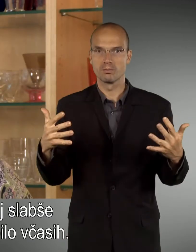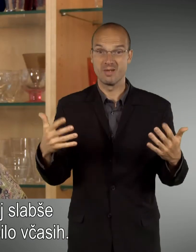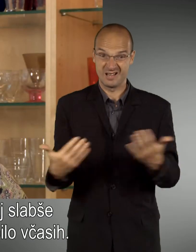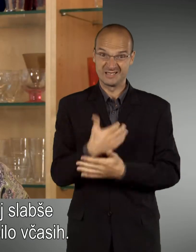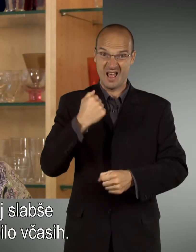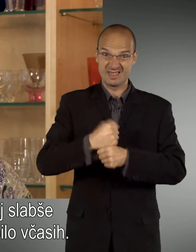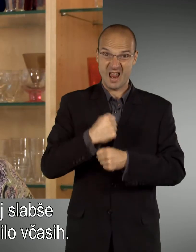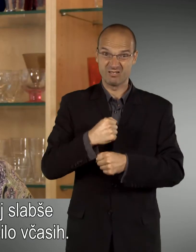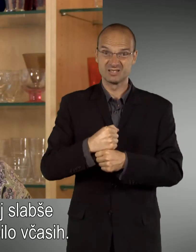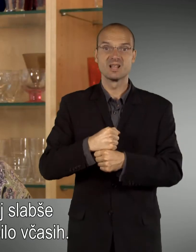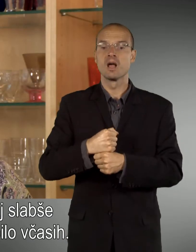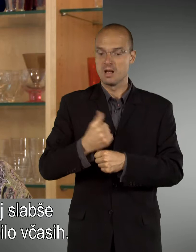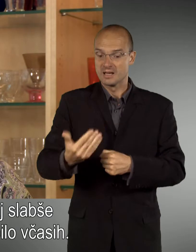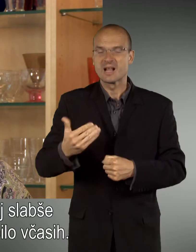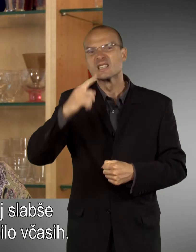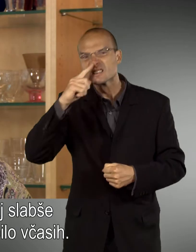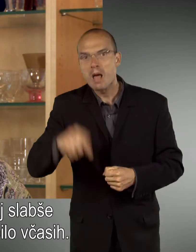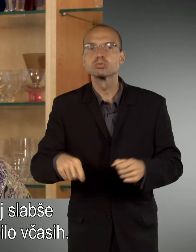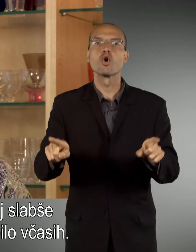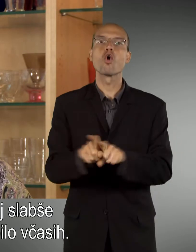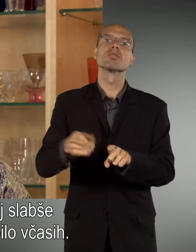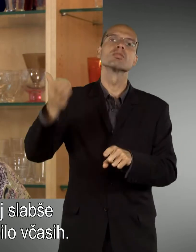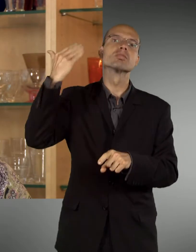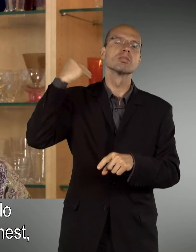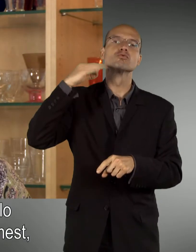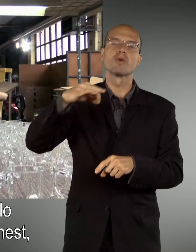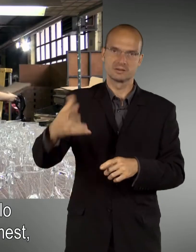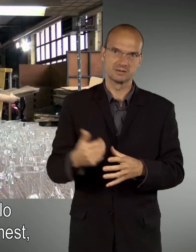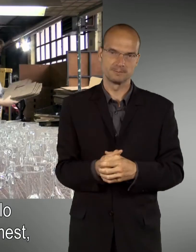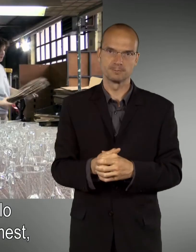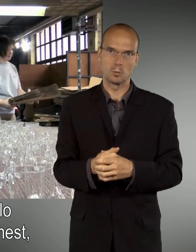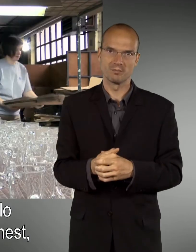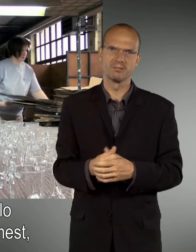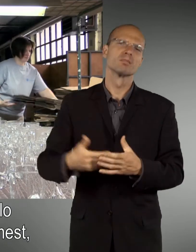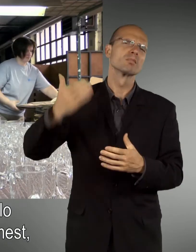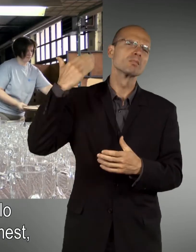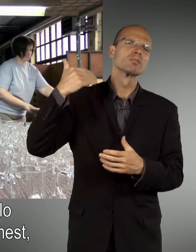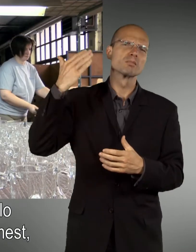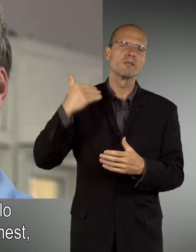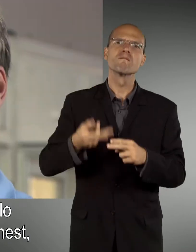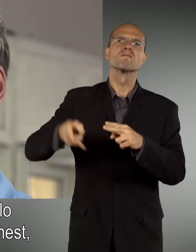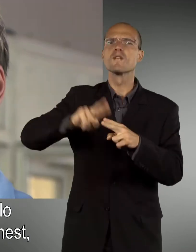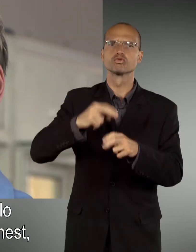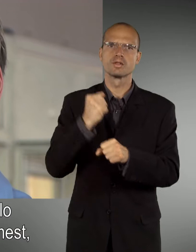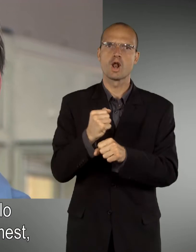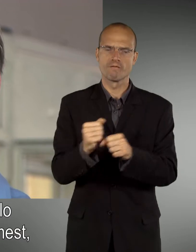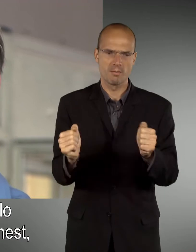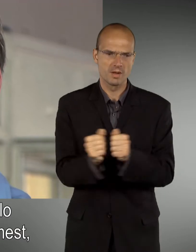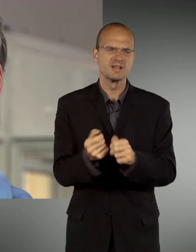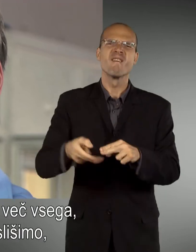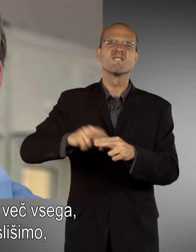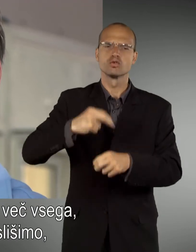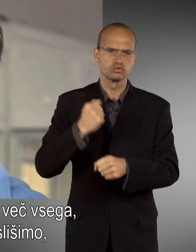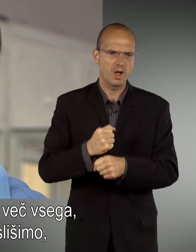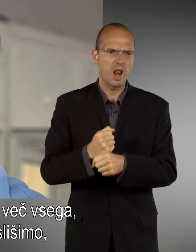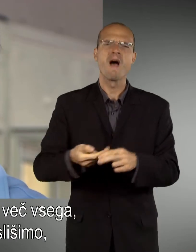zdaj slabše poskrbljeno, kot je bilo včasih. Včasih je bilo več delovnih mest, več